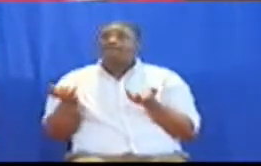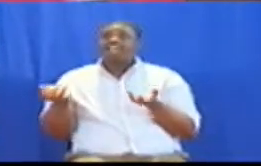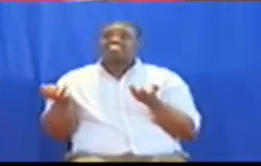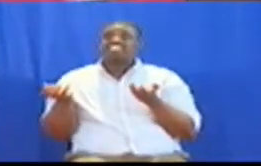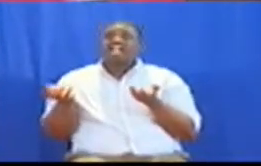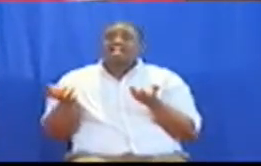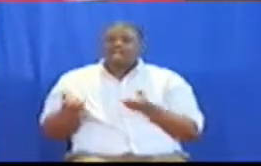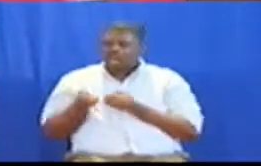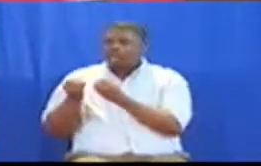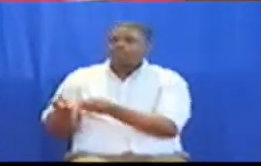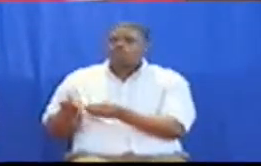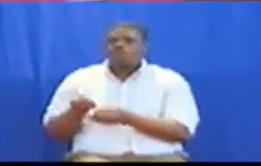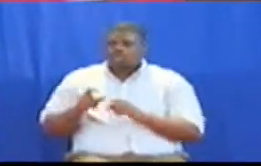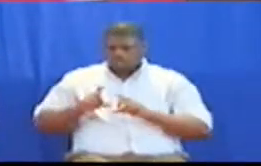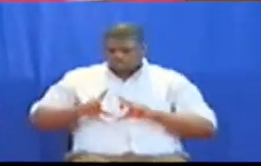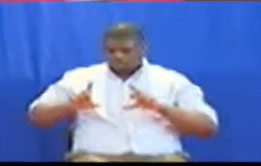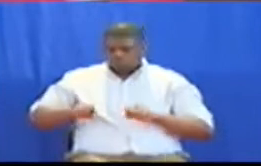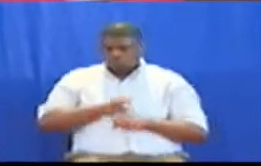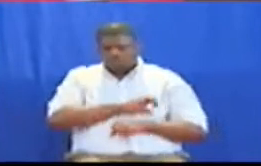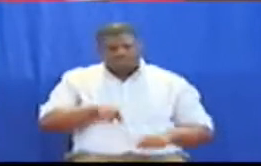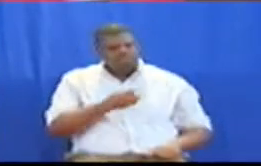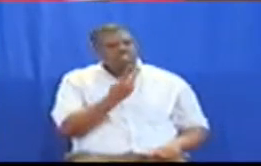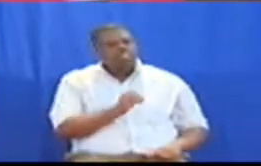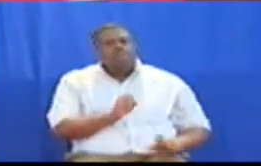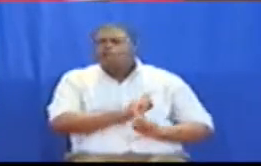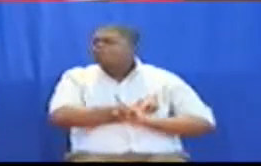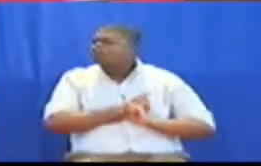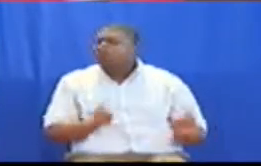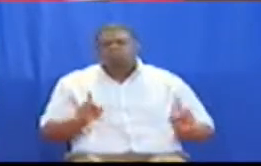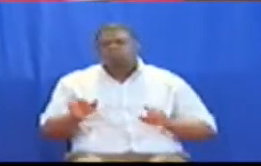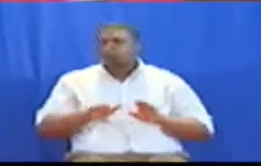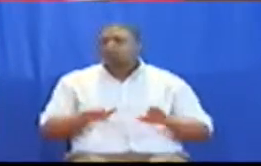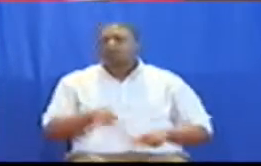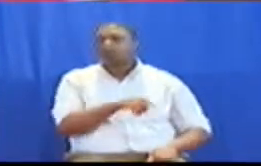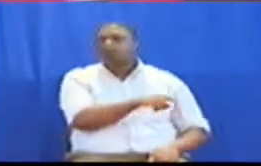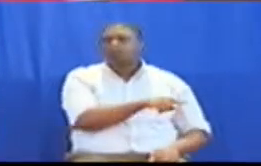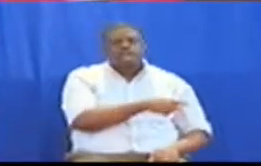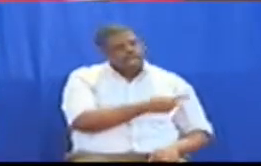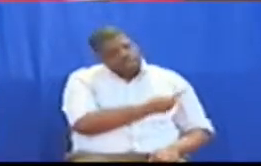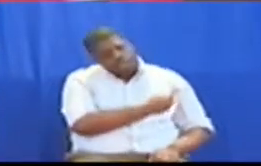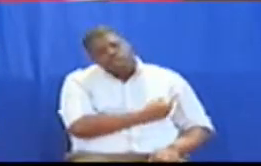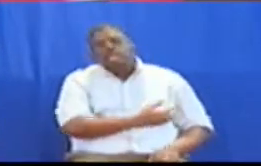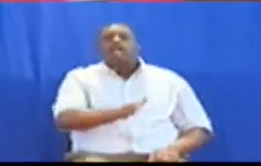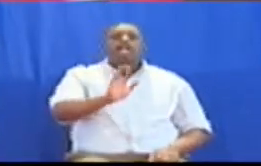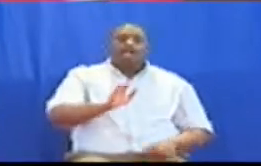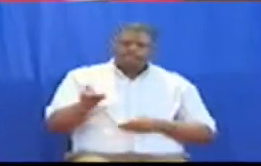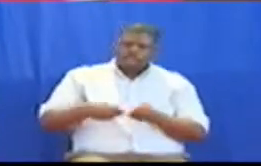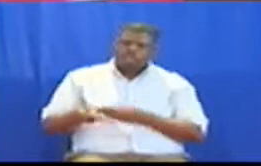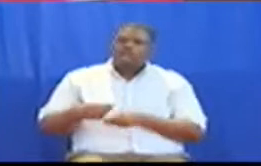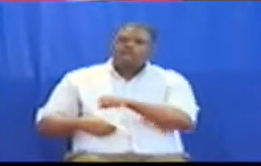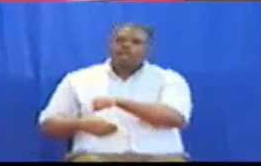shilingi 1,020, marufuku kusumbuliwa, anaenda kufanya biashara popote. Wao walikuwa wanawatumia katika